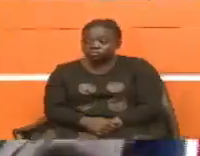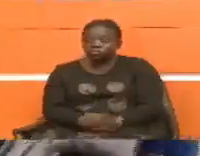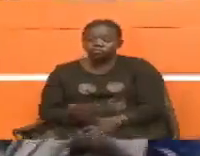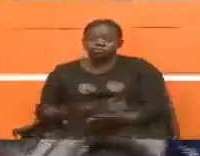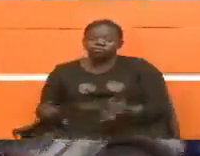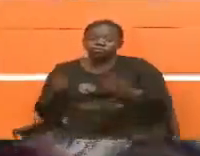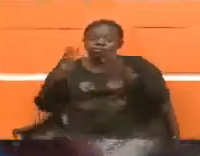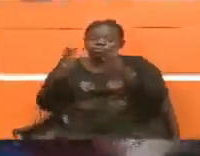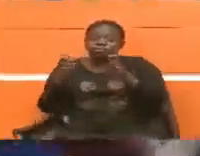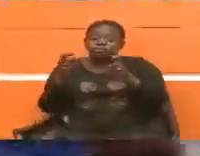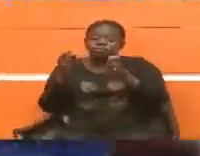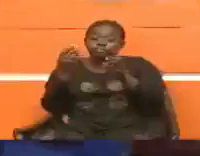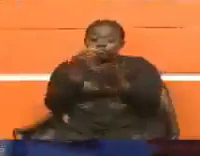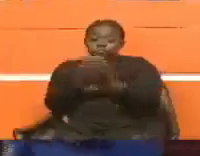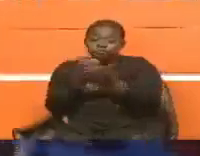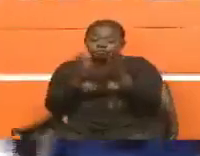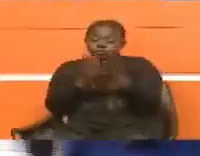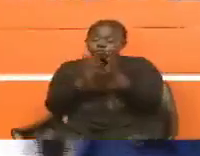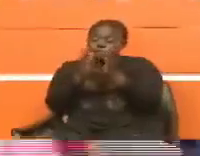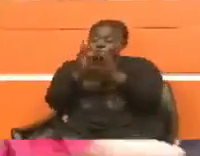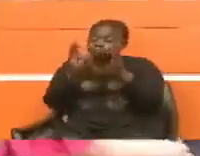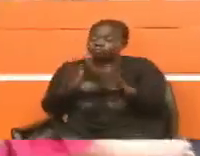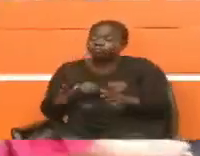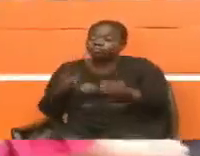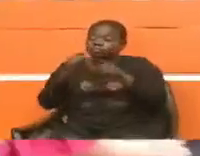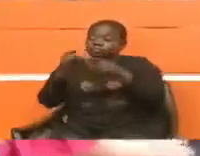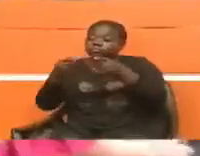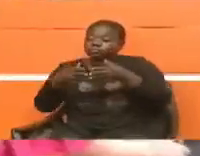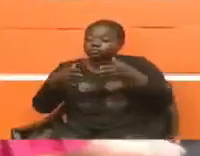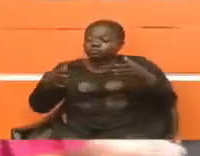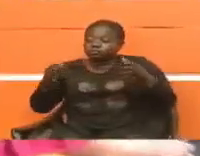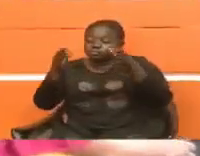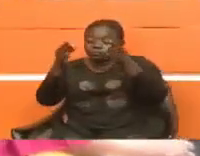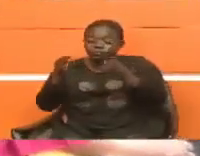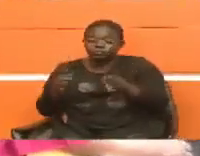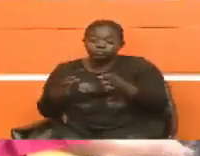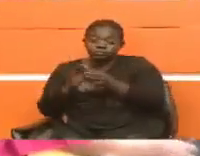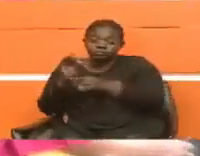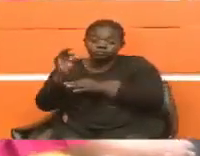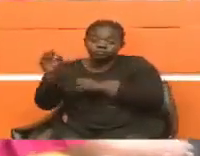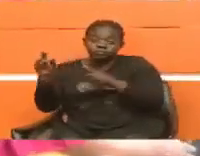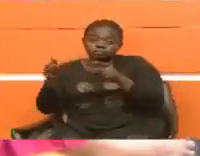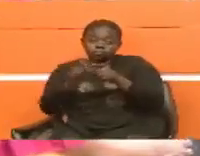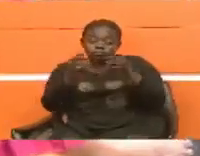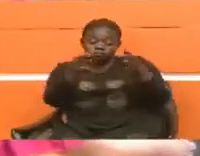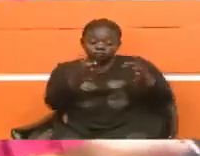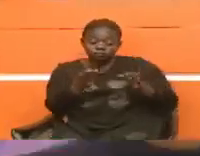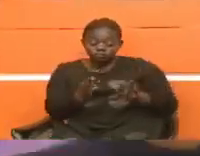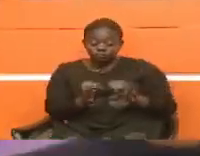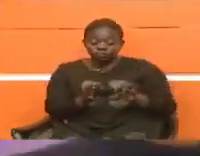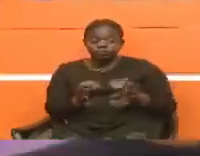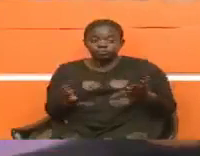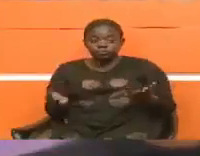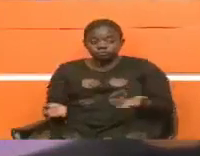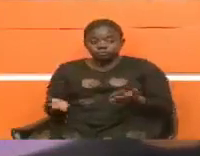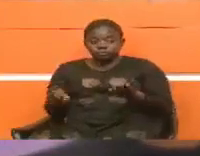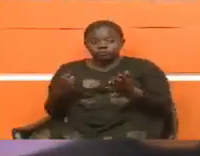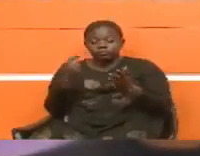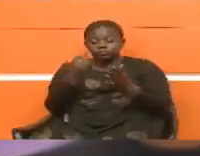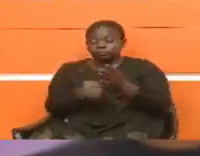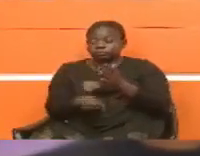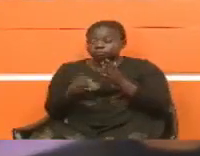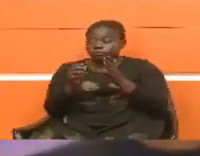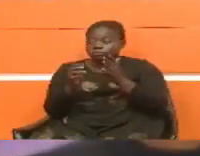Batambulidde ku mulamwa ogw'okusaba abakkiriza okugenda nga bagaziya ebintu eby'omwoyo n'ebyenfuna abajulize